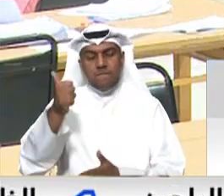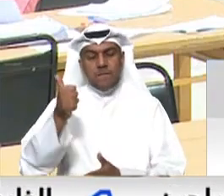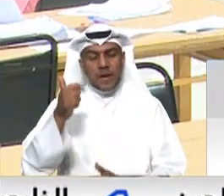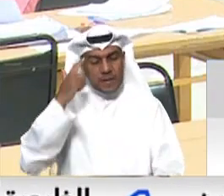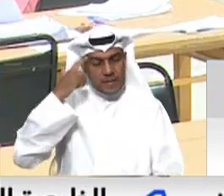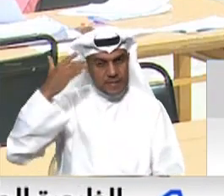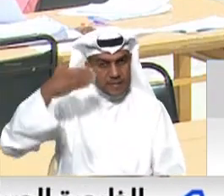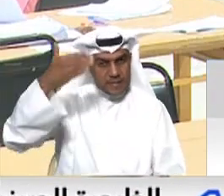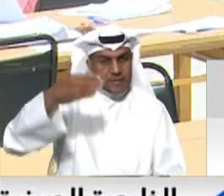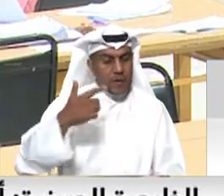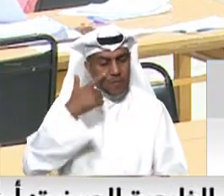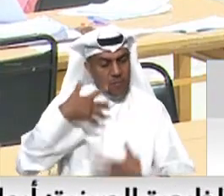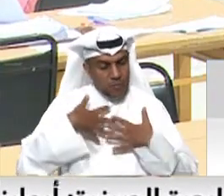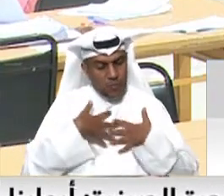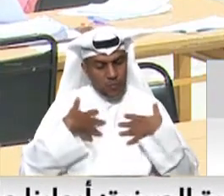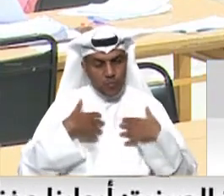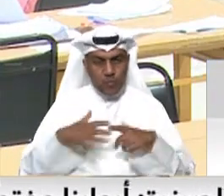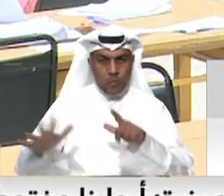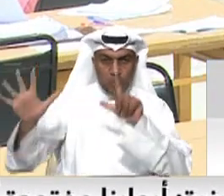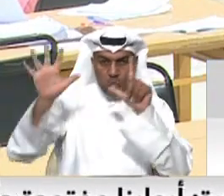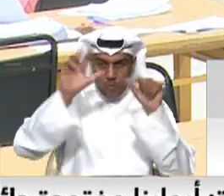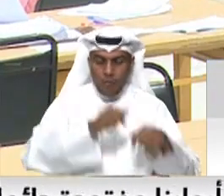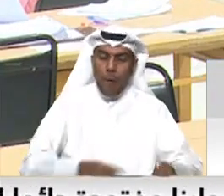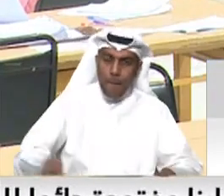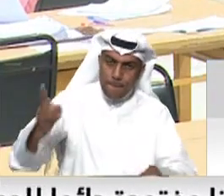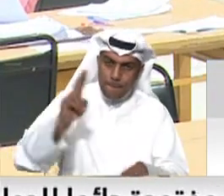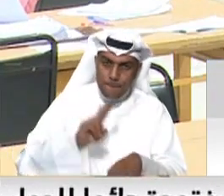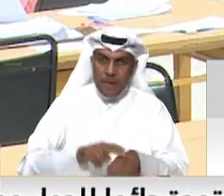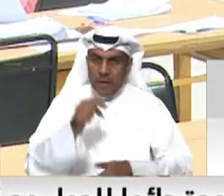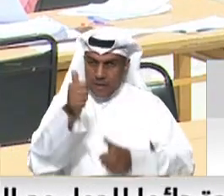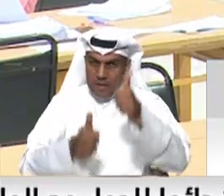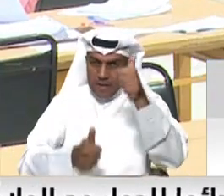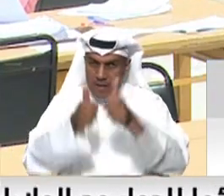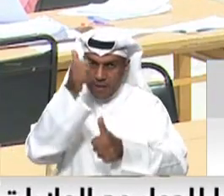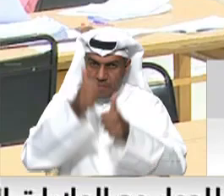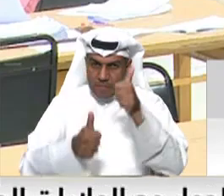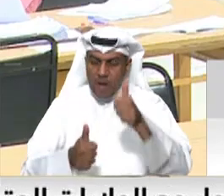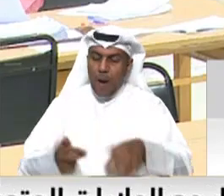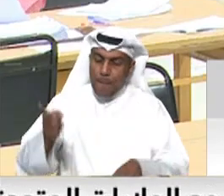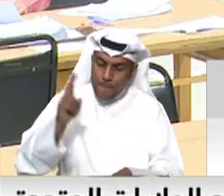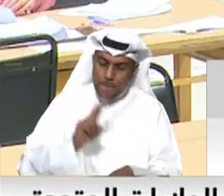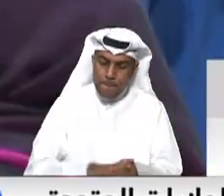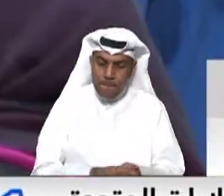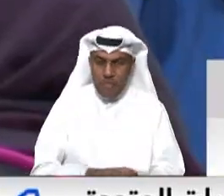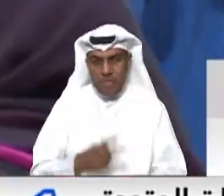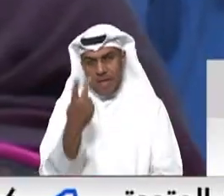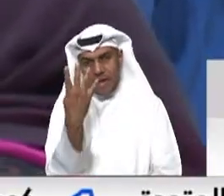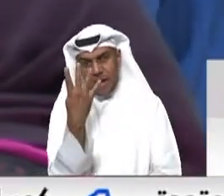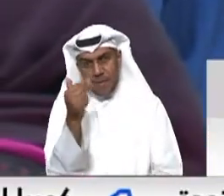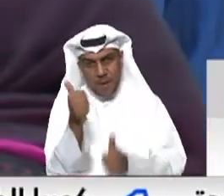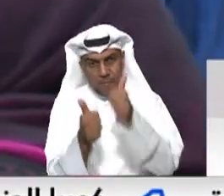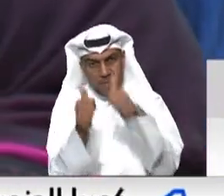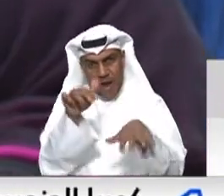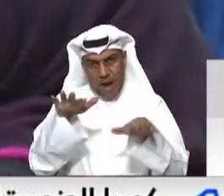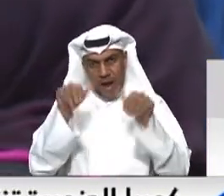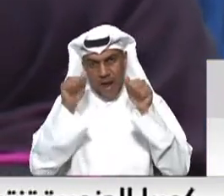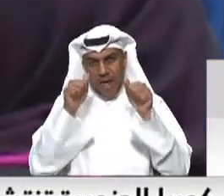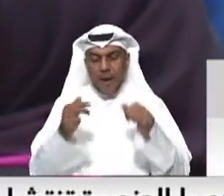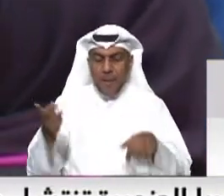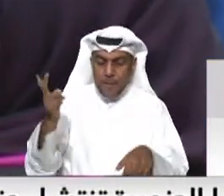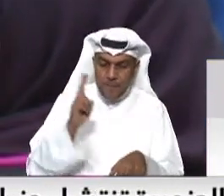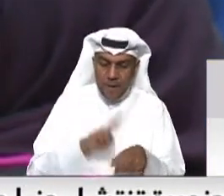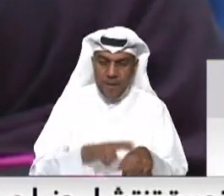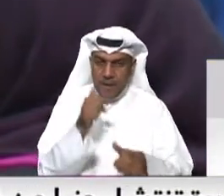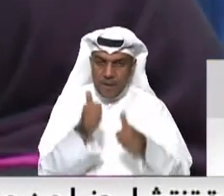القادمه وايضا الاسبوع القادم ايضا امامنا ان شاء الله مهام كبيره واختبارات اخرى ايضا ان شاء الله فيما يتعلق بحمله تستعد